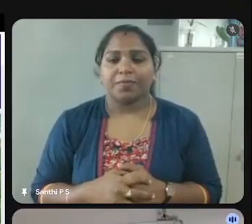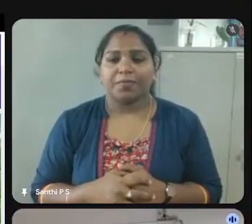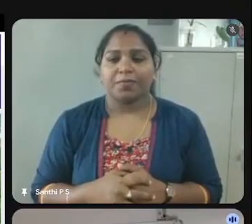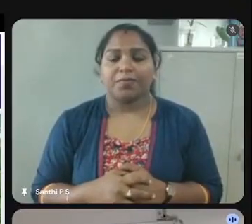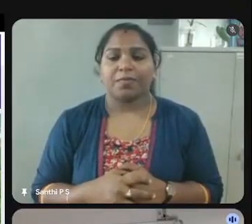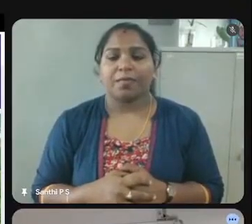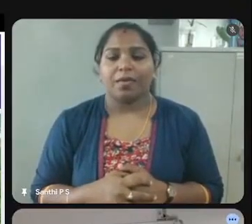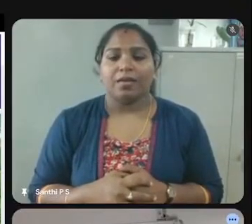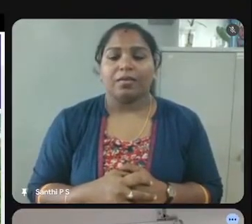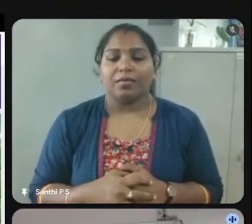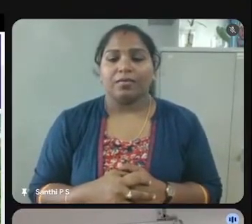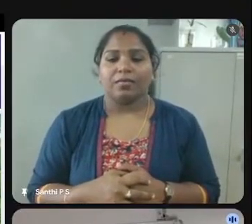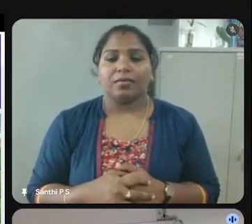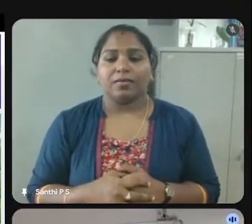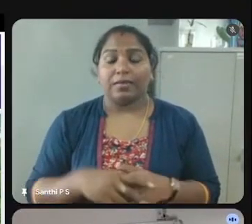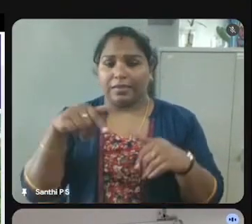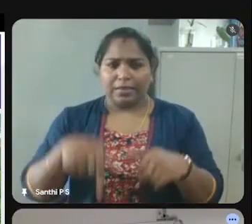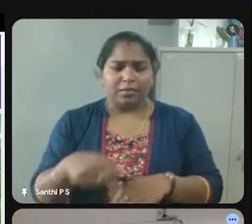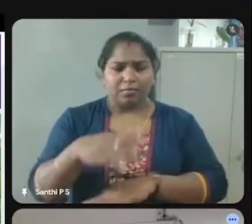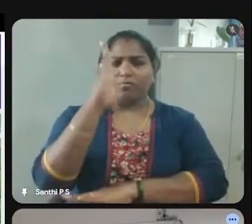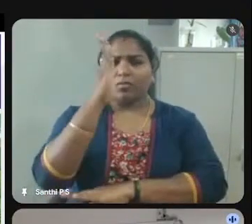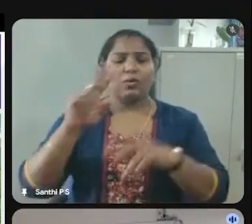അപ്പോ ഇന്ന് നമ്മൾ പോകുന്ന വിഷയം